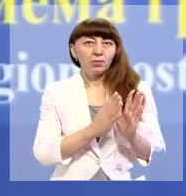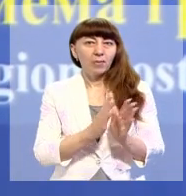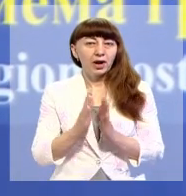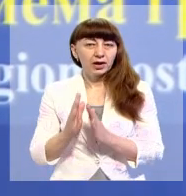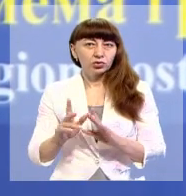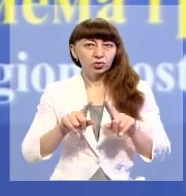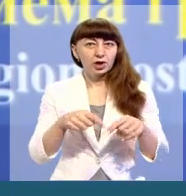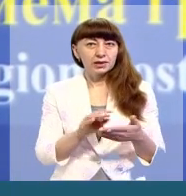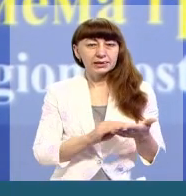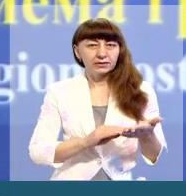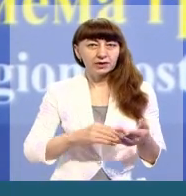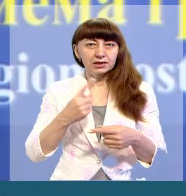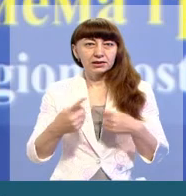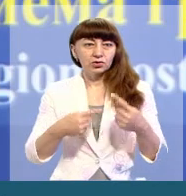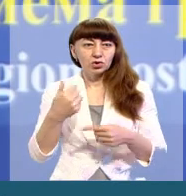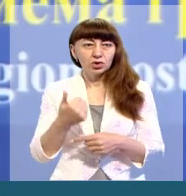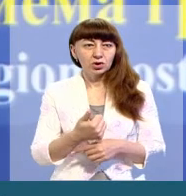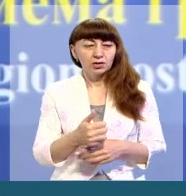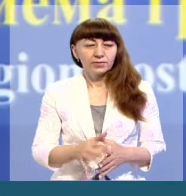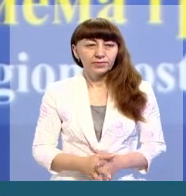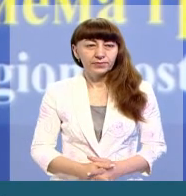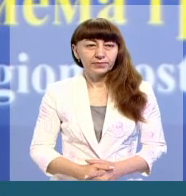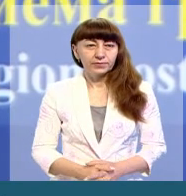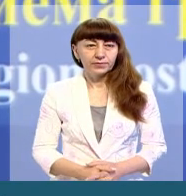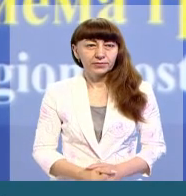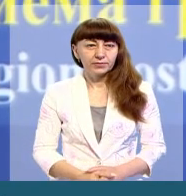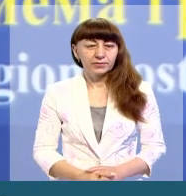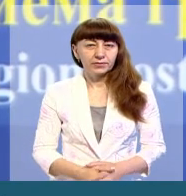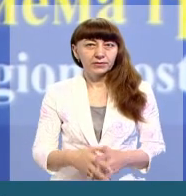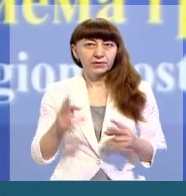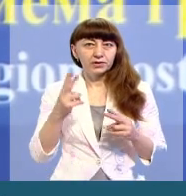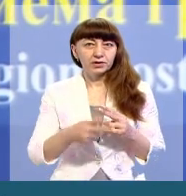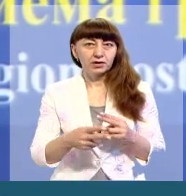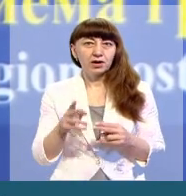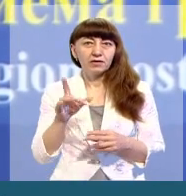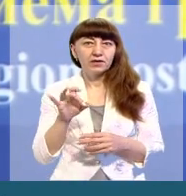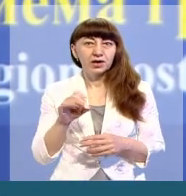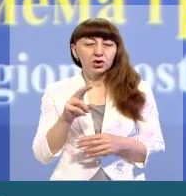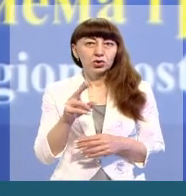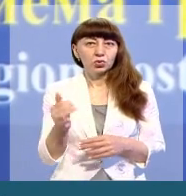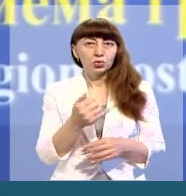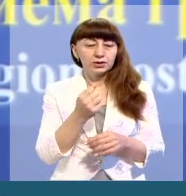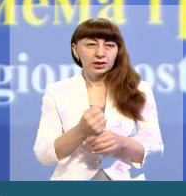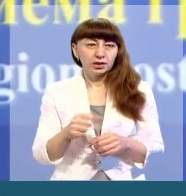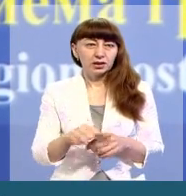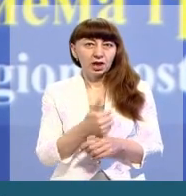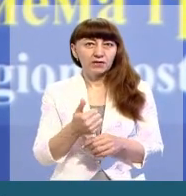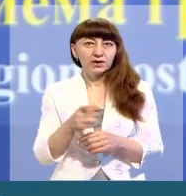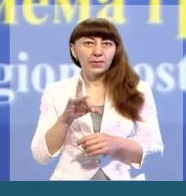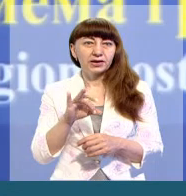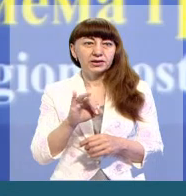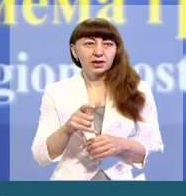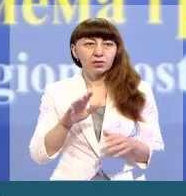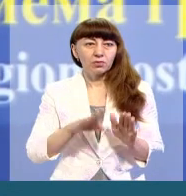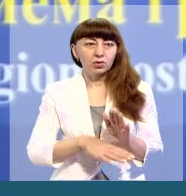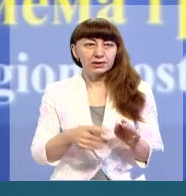заявканымызды берілгенбіз. Келесі апта уже врезканы жасап бітіреді. Врезка мынау негізгі магистралдық трубаға, құбырға